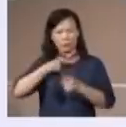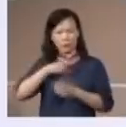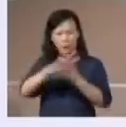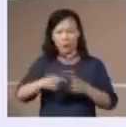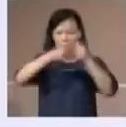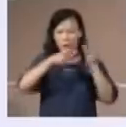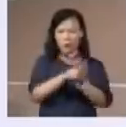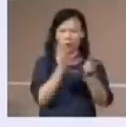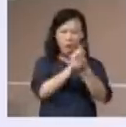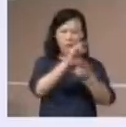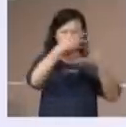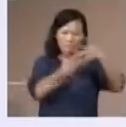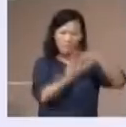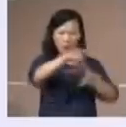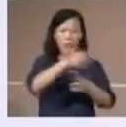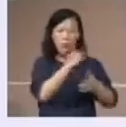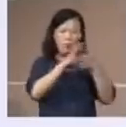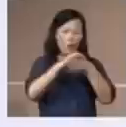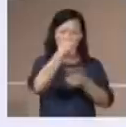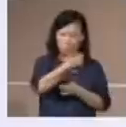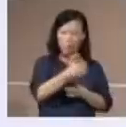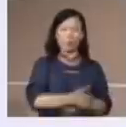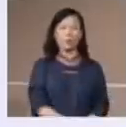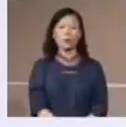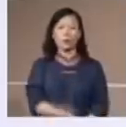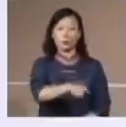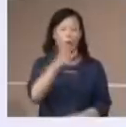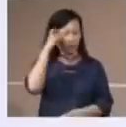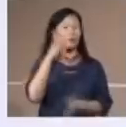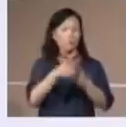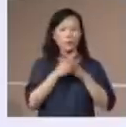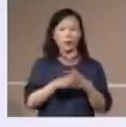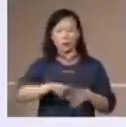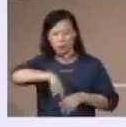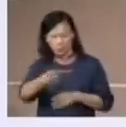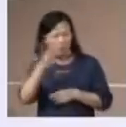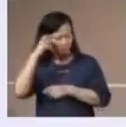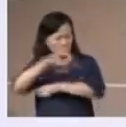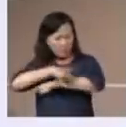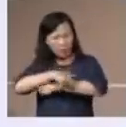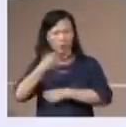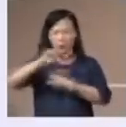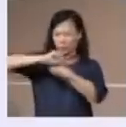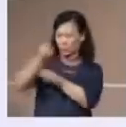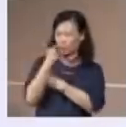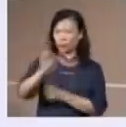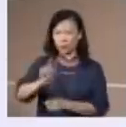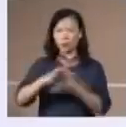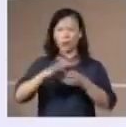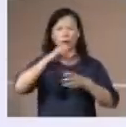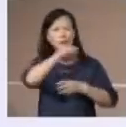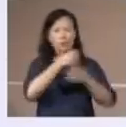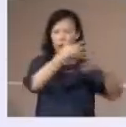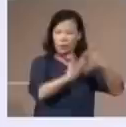一个要甲美国啊，这个关系泡好，咱要有这个认知，安尼啦，咱再来设计讲要怎加强啊，台湾